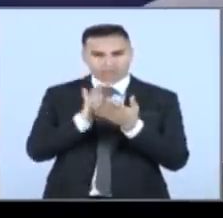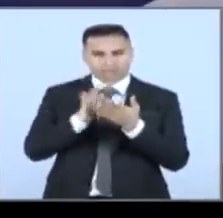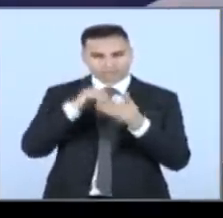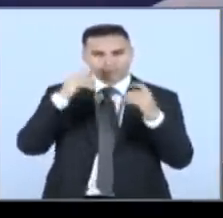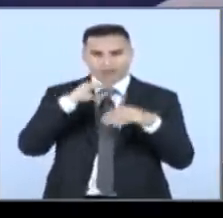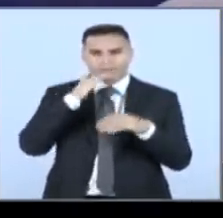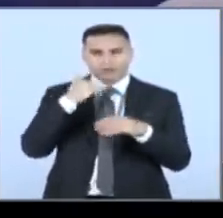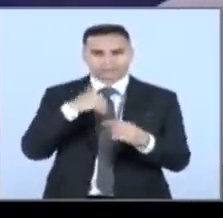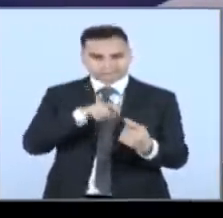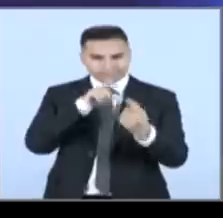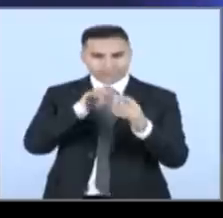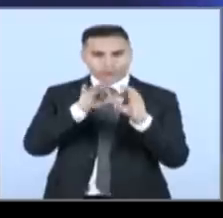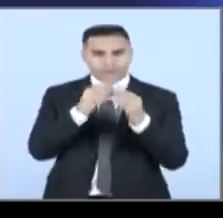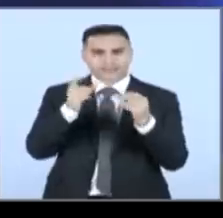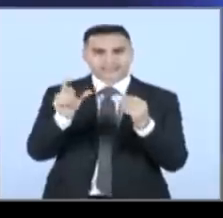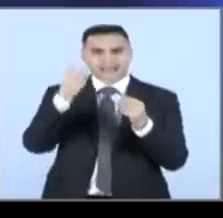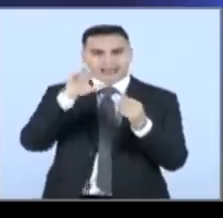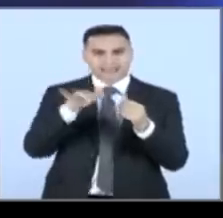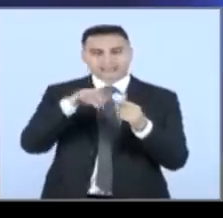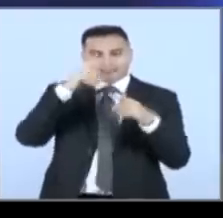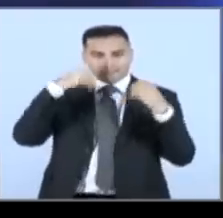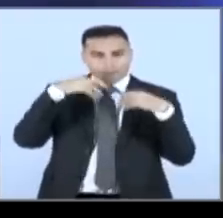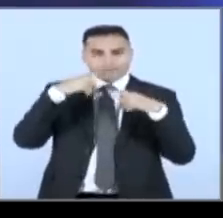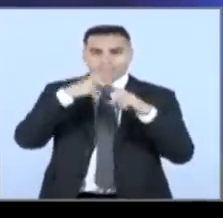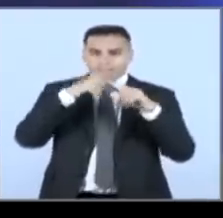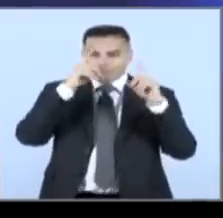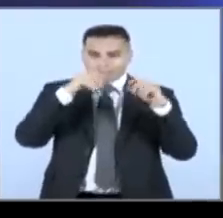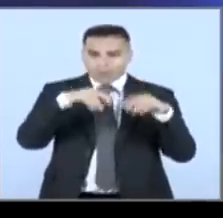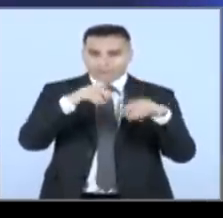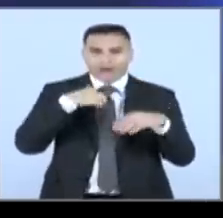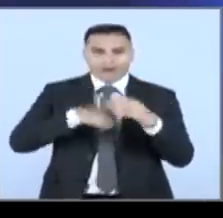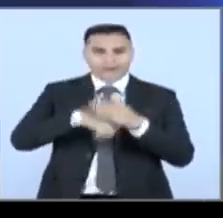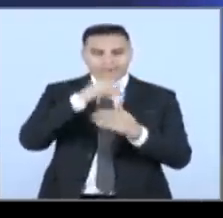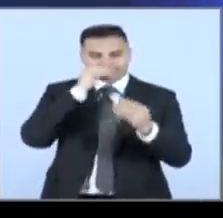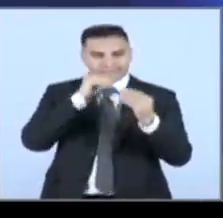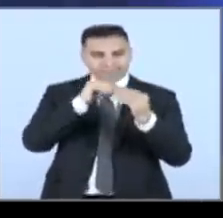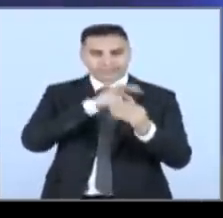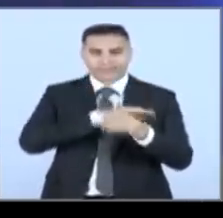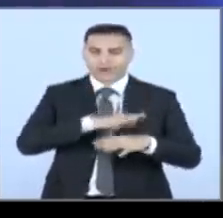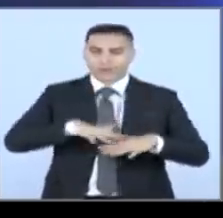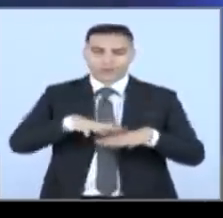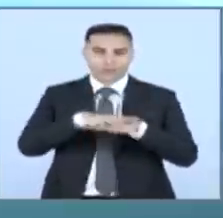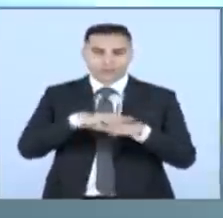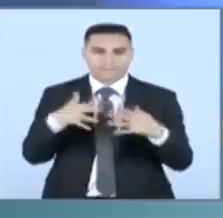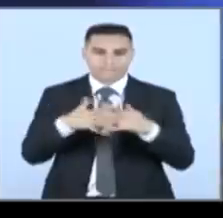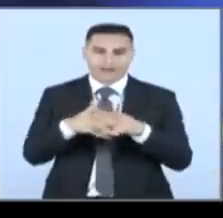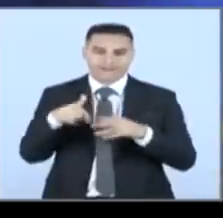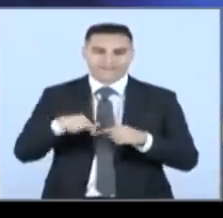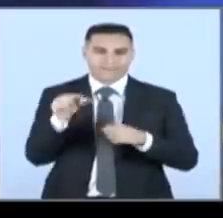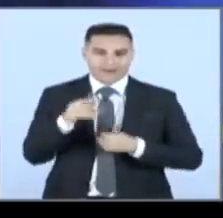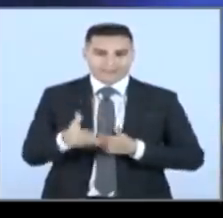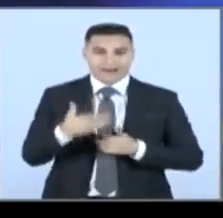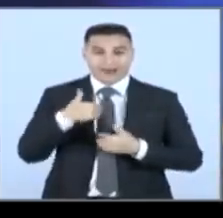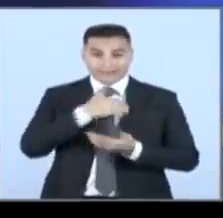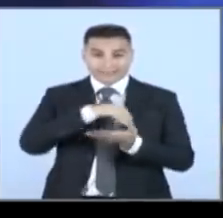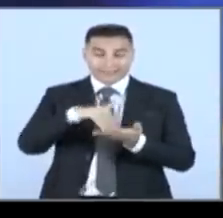هنلعب البطل على نيازي، ربنا يوفقنا وربنا يوفقهم وفي كل الاحوال اللي احنا كسبانين معرفتهم وكسبين وجودنا في البرنامج. كل يوم بنيجي